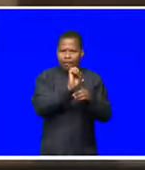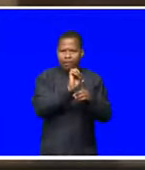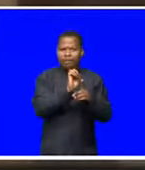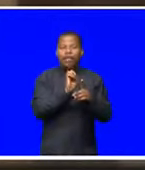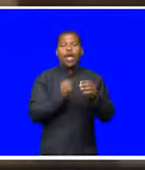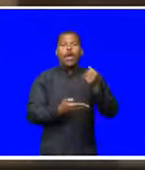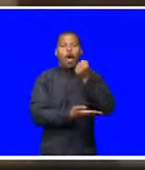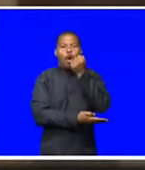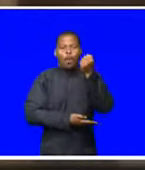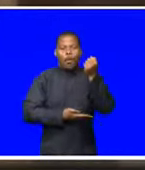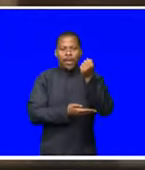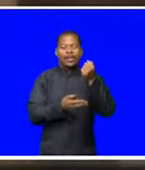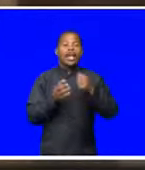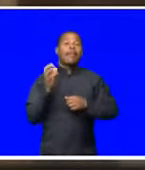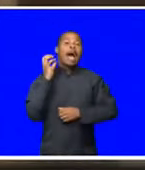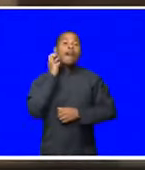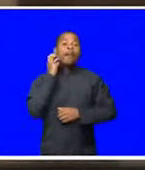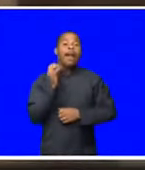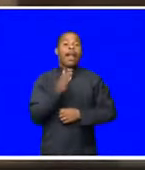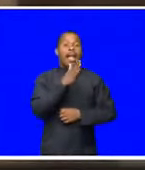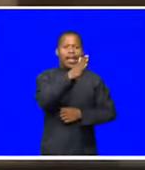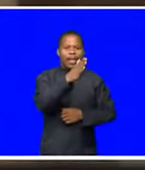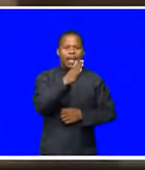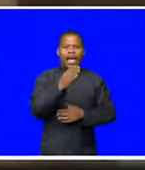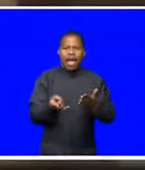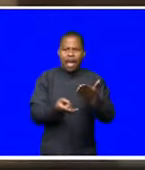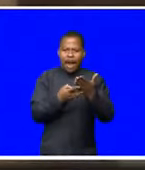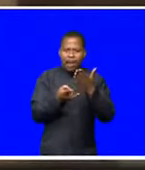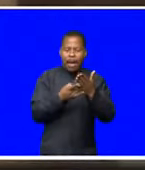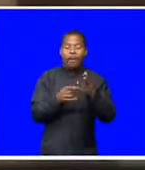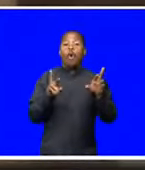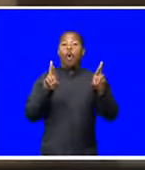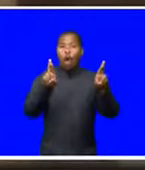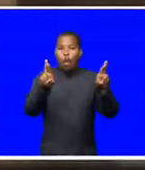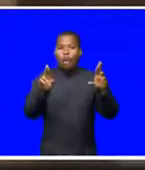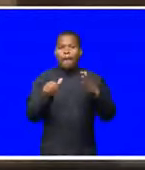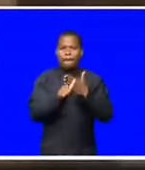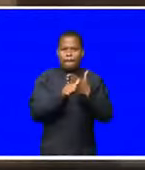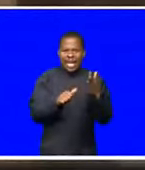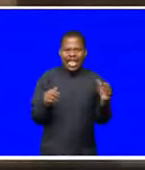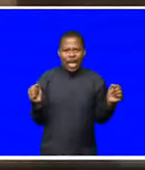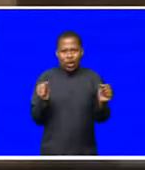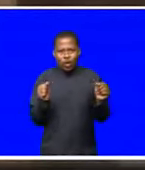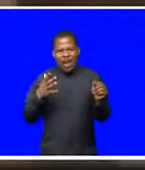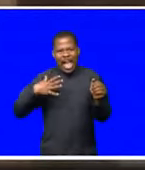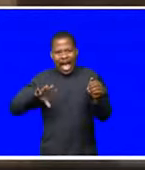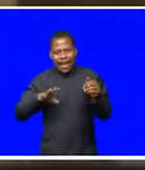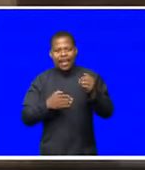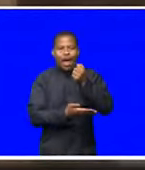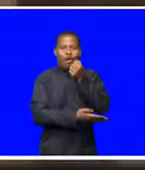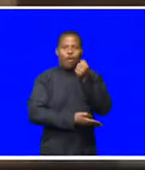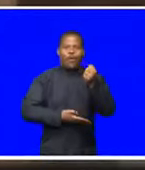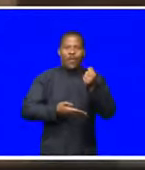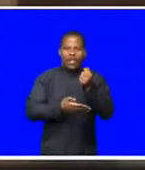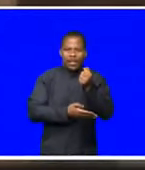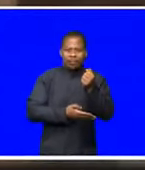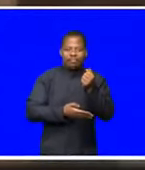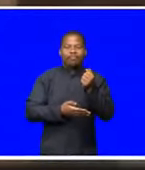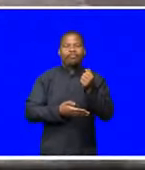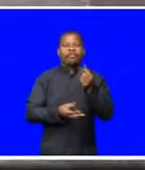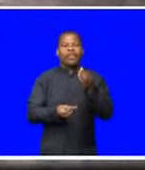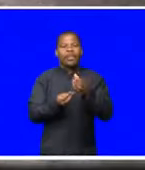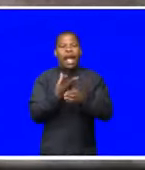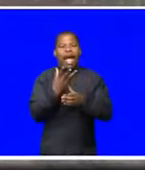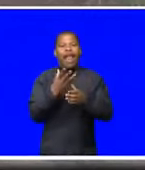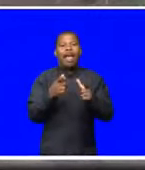emaphalaleni ngicabanga ukuthi nje kuyothi kuyoshaya bo May June awu dine ngitinzawo letabe sethi sathi